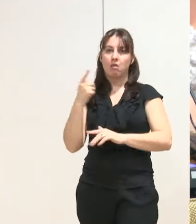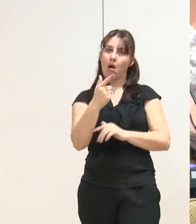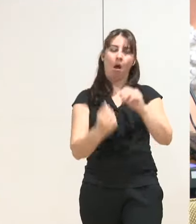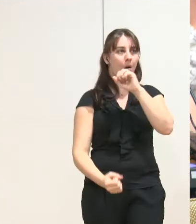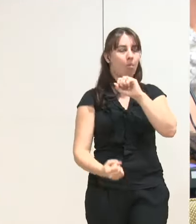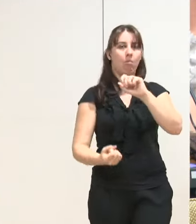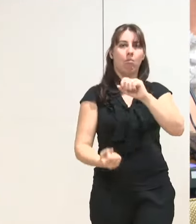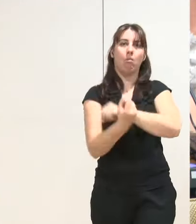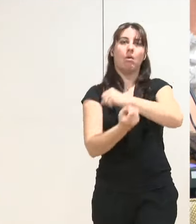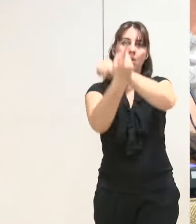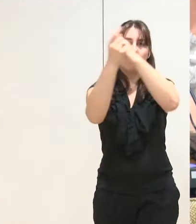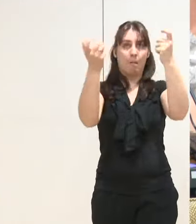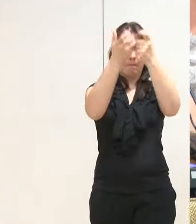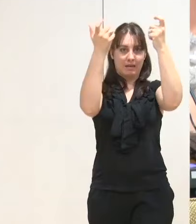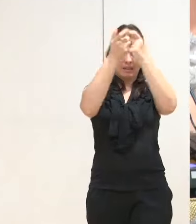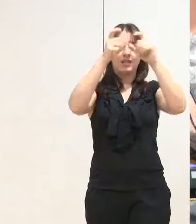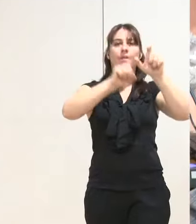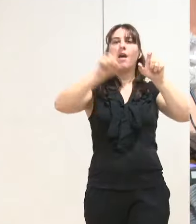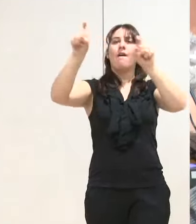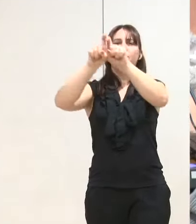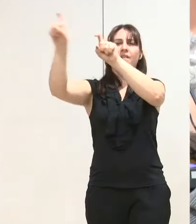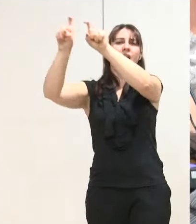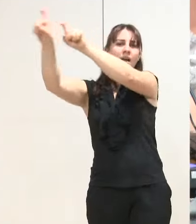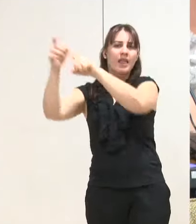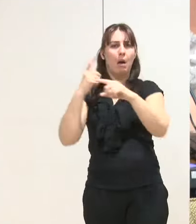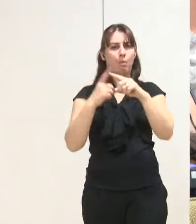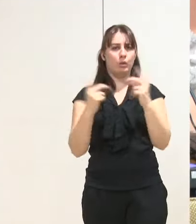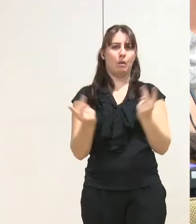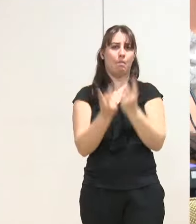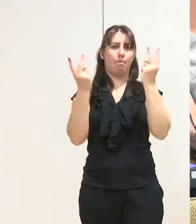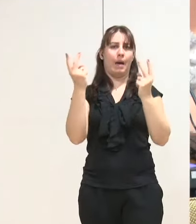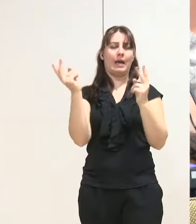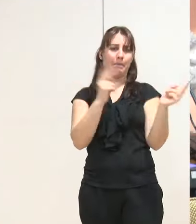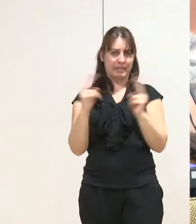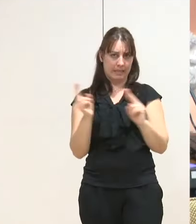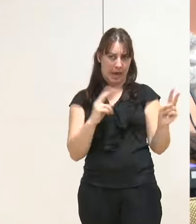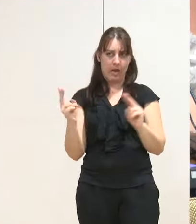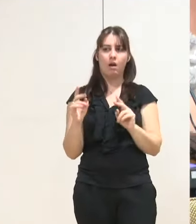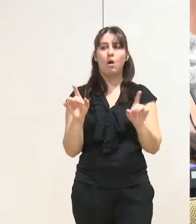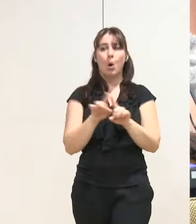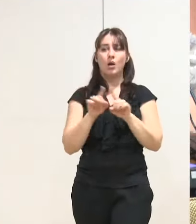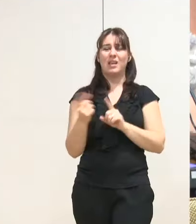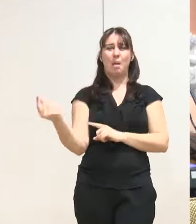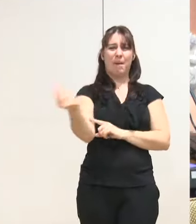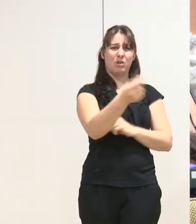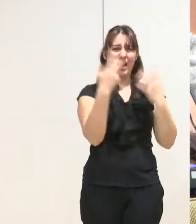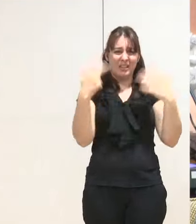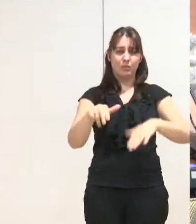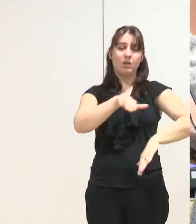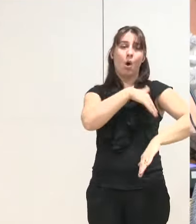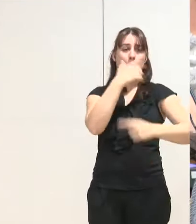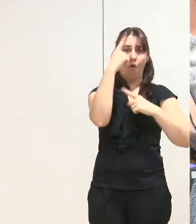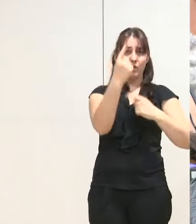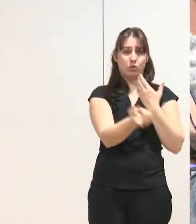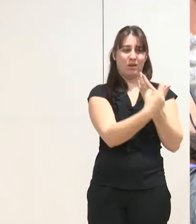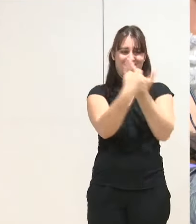sites Bastille via ferrata et le parc Mistral et plus de 18 partenaires don quatre offices du tourisme proche